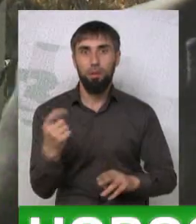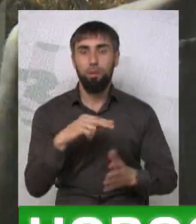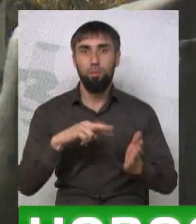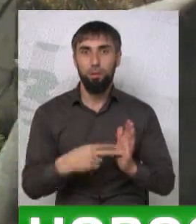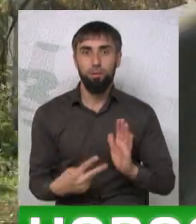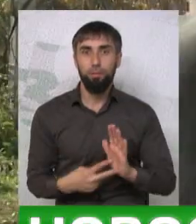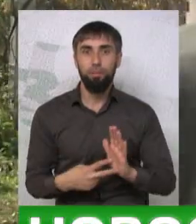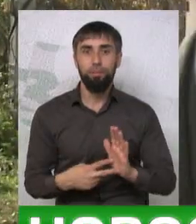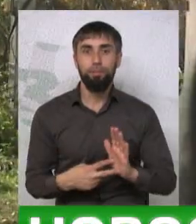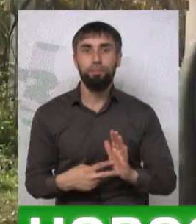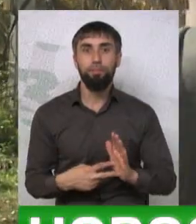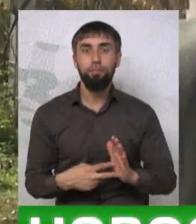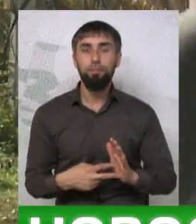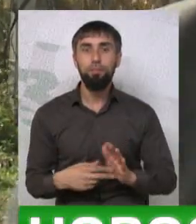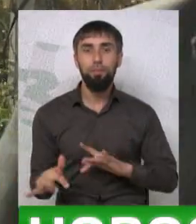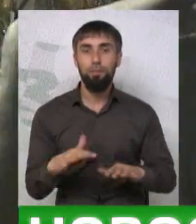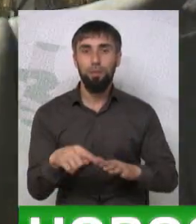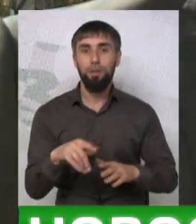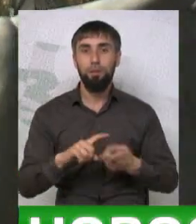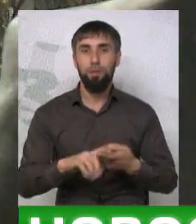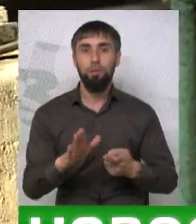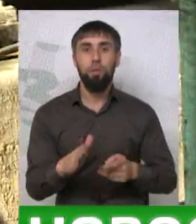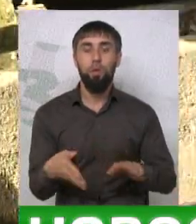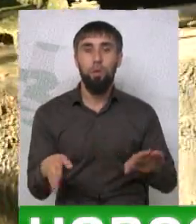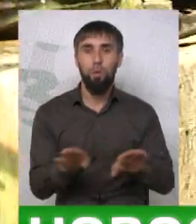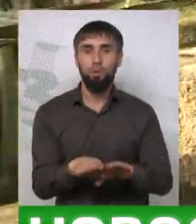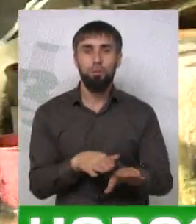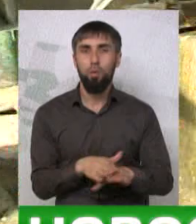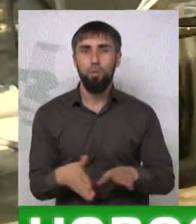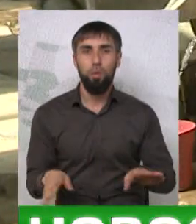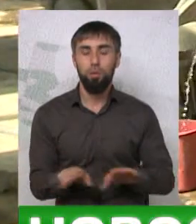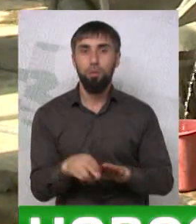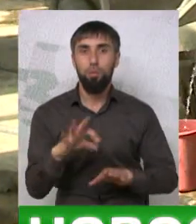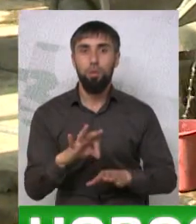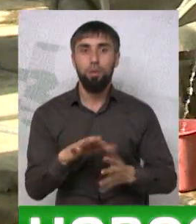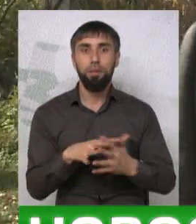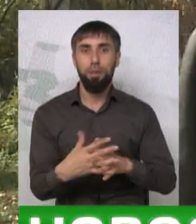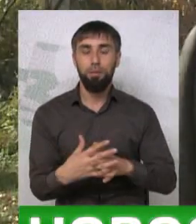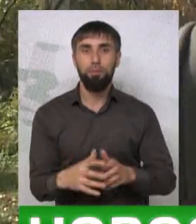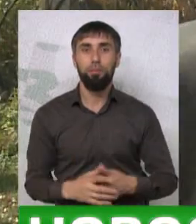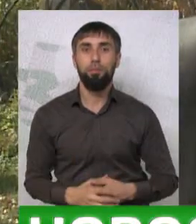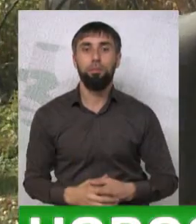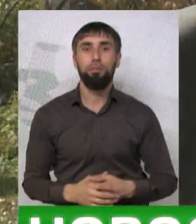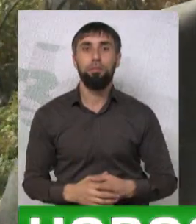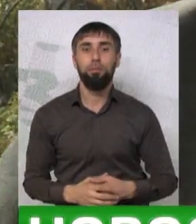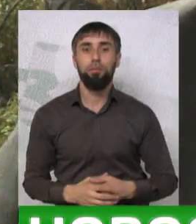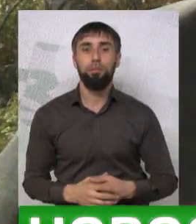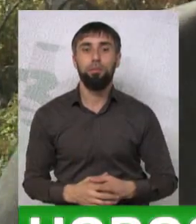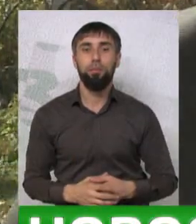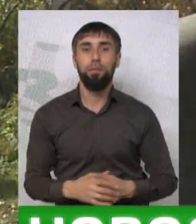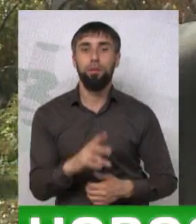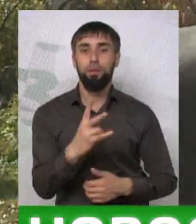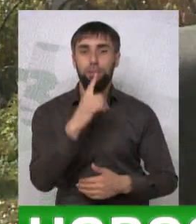планируем ряд мероприятий. С этим будет связано отключение, полностью отключение по сельским поселениям, вблизи Назрани,